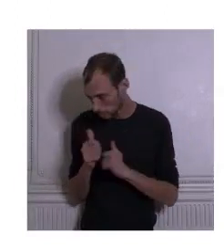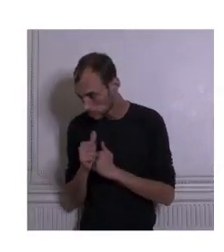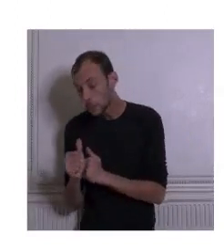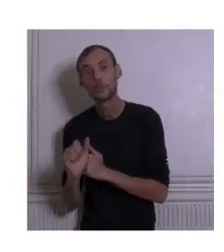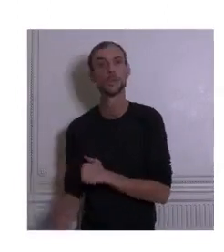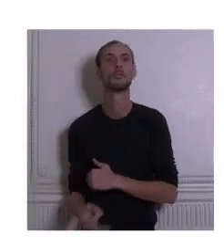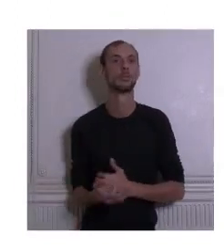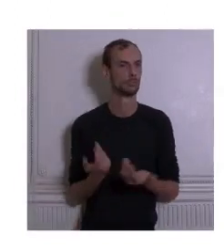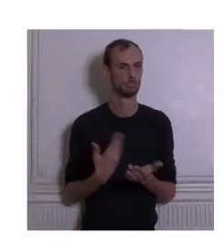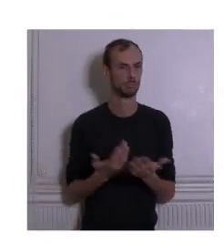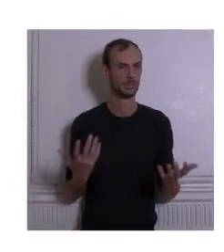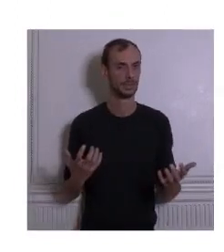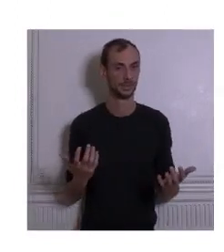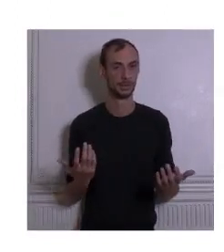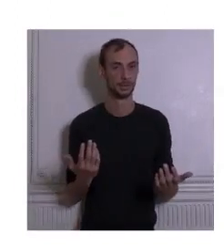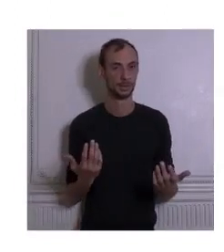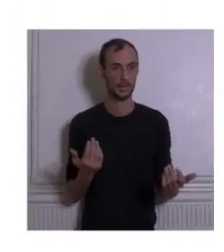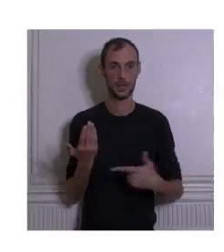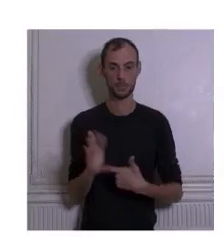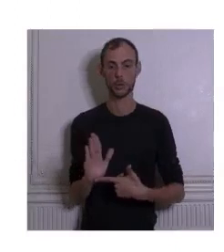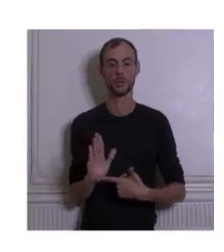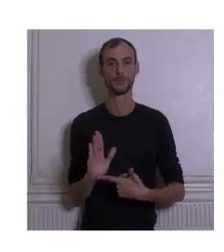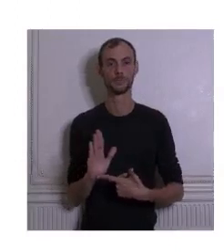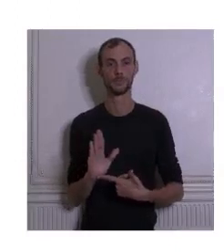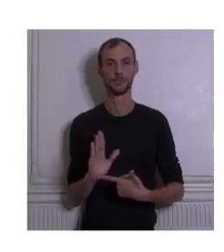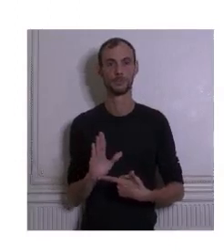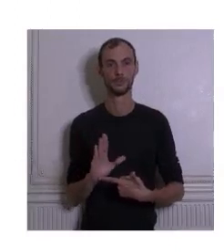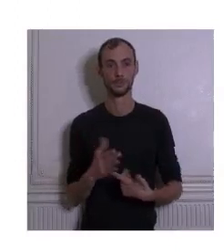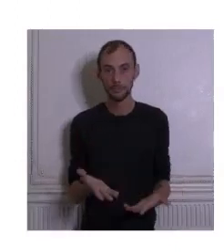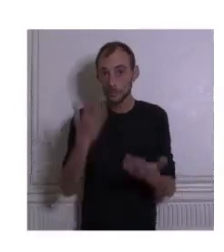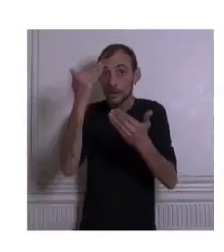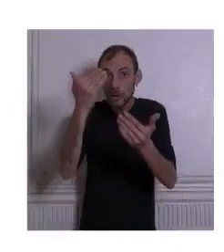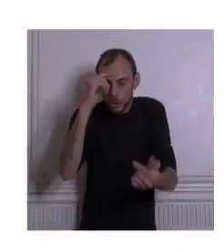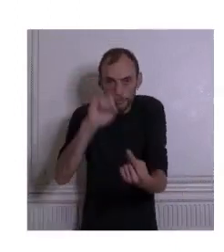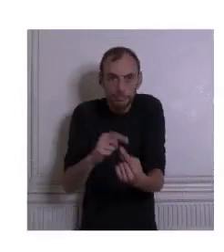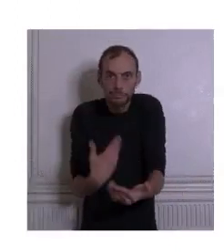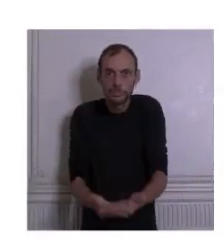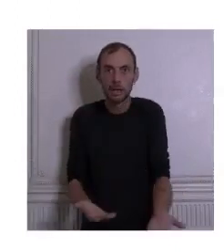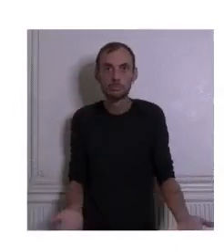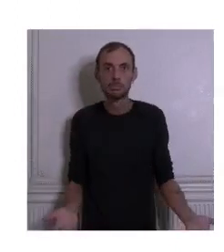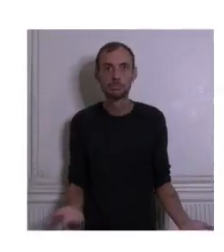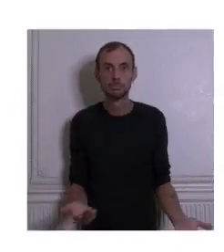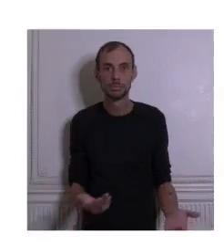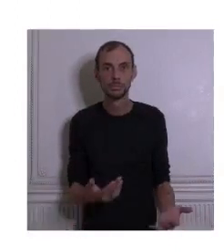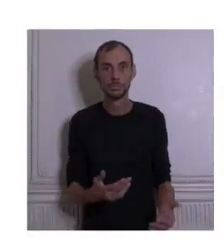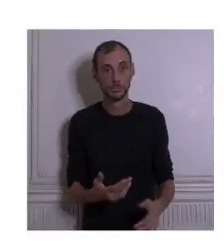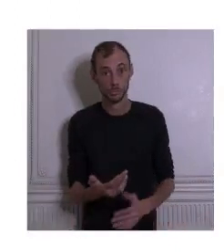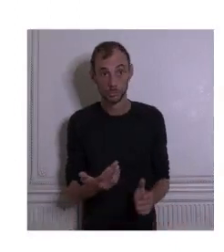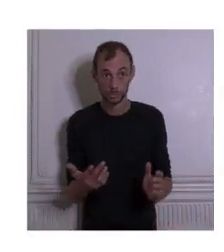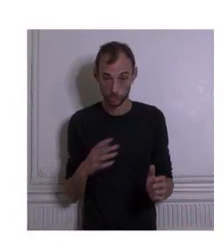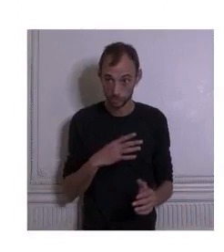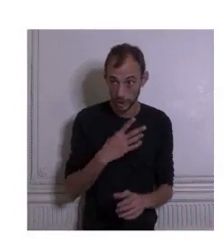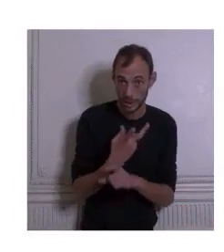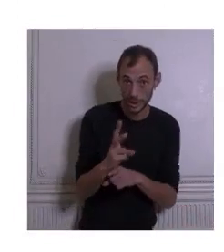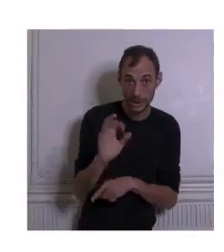j'aimerais vraiment que dans ce texte, on reconnaisse un petit peu mieux la place de ces collectifs